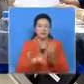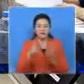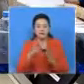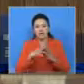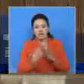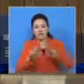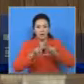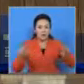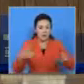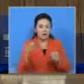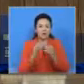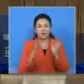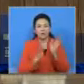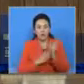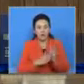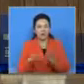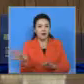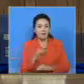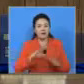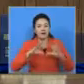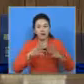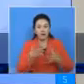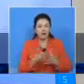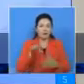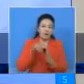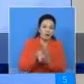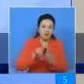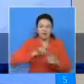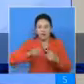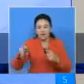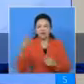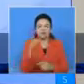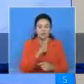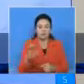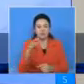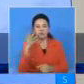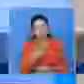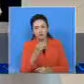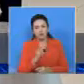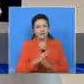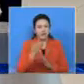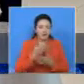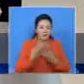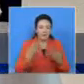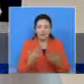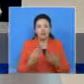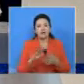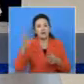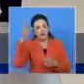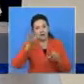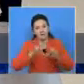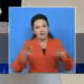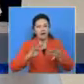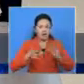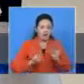ауылдық мектеп болса, оның 19-ында бүкіл әлемдік желіге қосылу жылдамдығы секундына 4 мегабиттен аспайды. Осы білім ордаларында